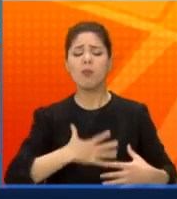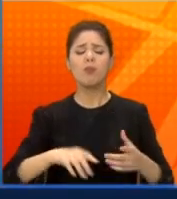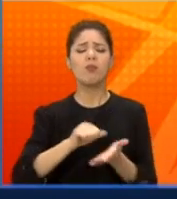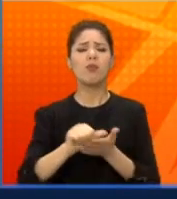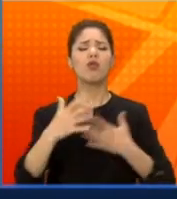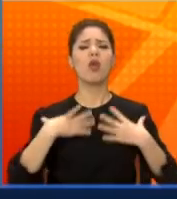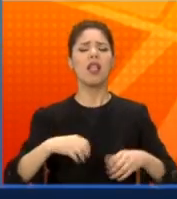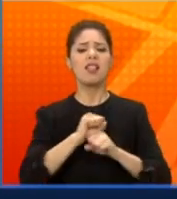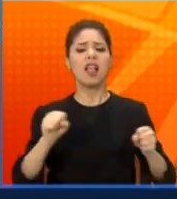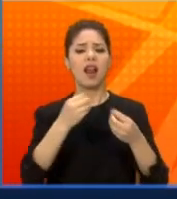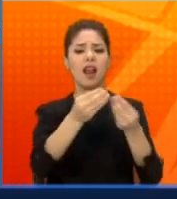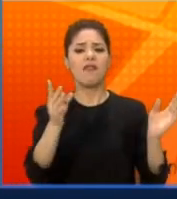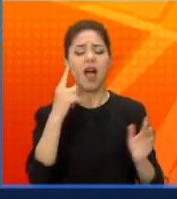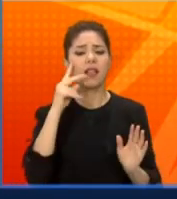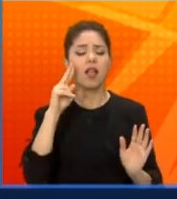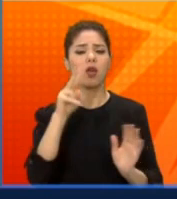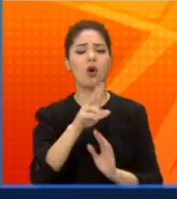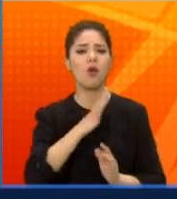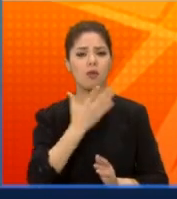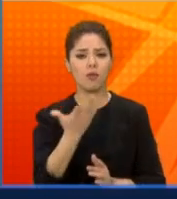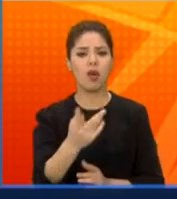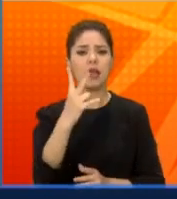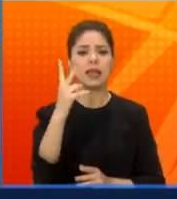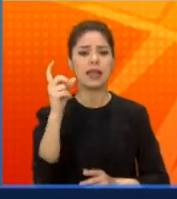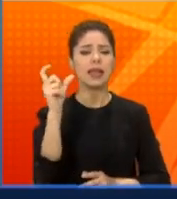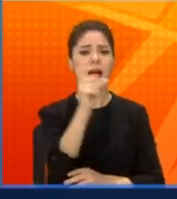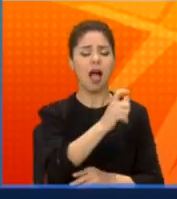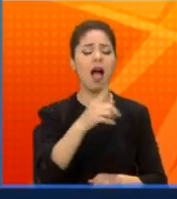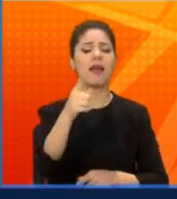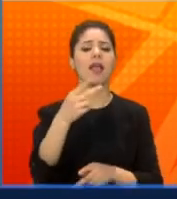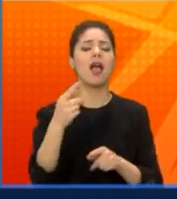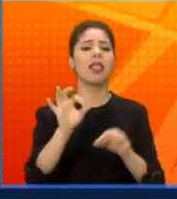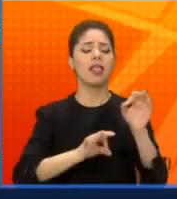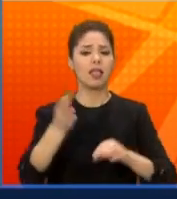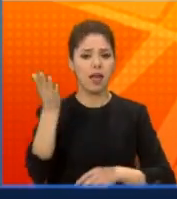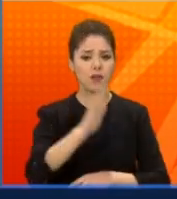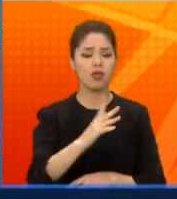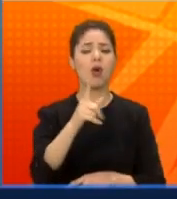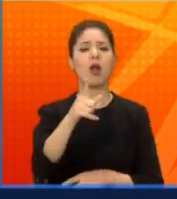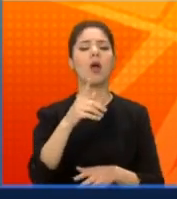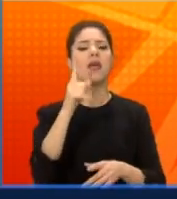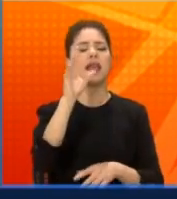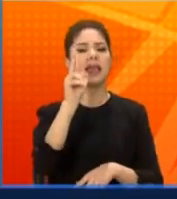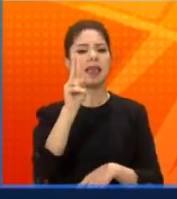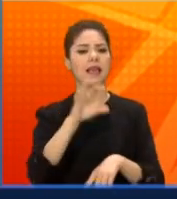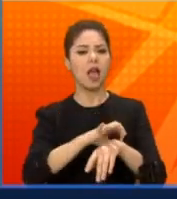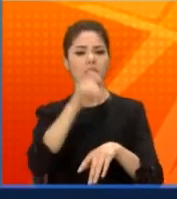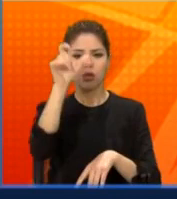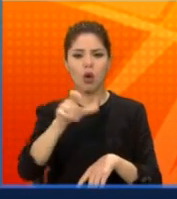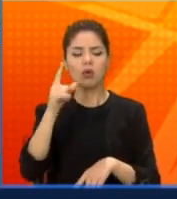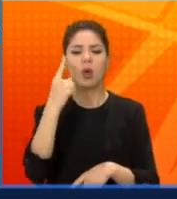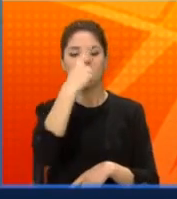gözler önüne serdi. Covid-19'a yakalanan ve 2 aylık tedavinin ardından hastalığı yenen iki doktorun ten renkleri